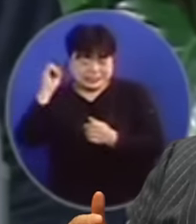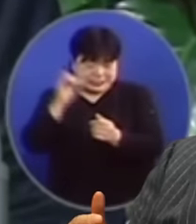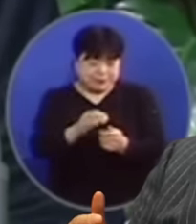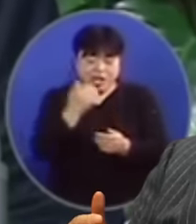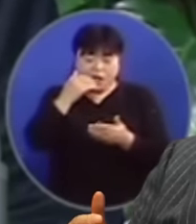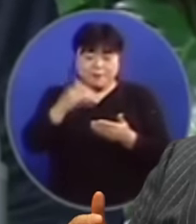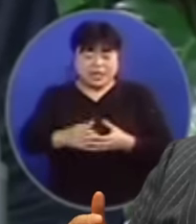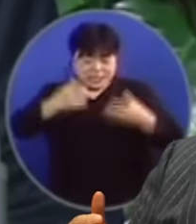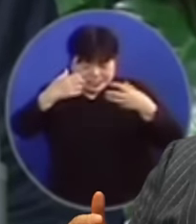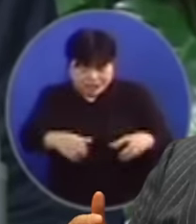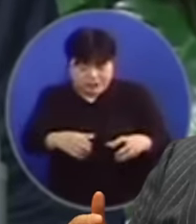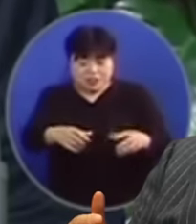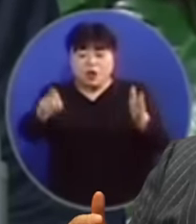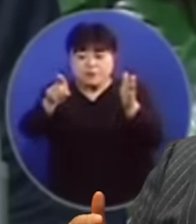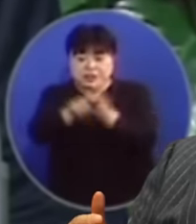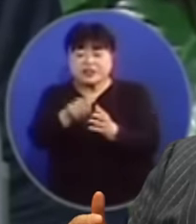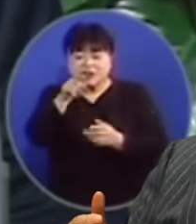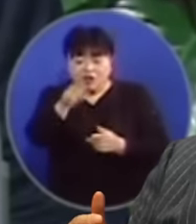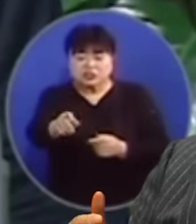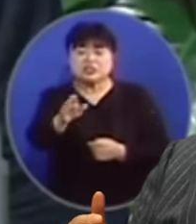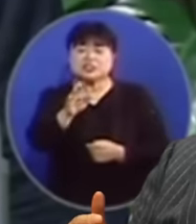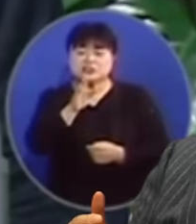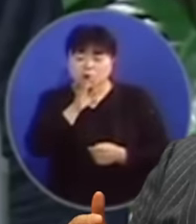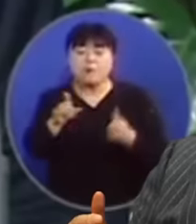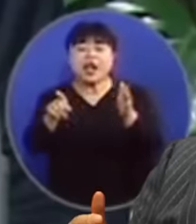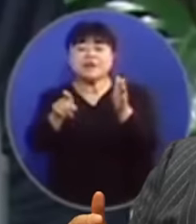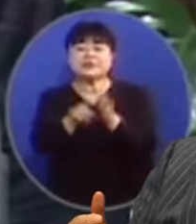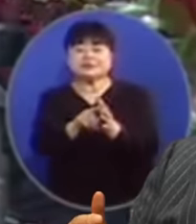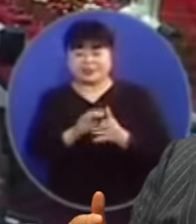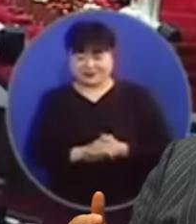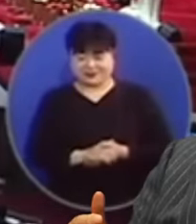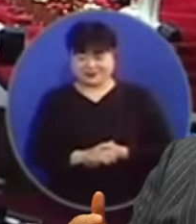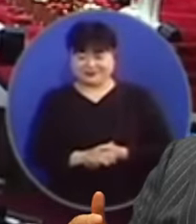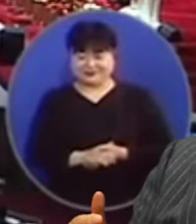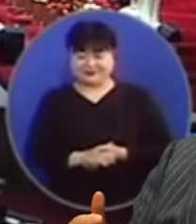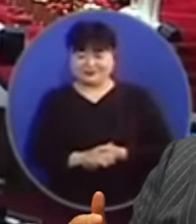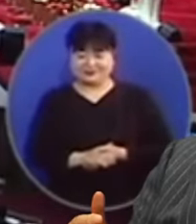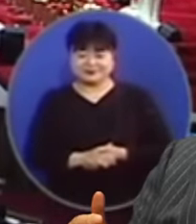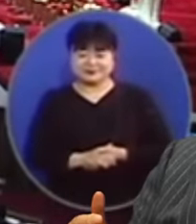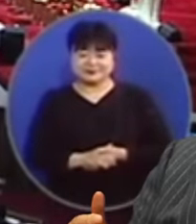바위가 깨질 것을 믿는 것이 믿음입니다.